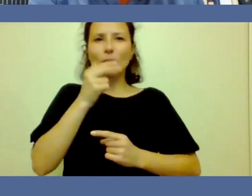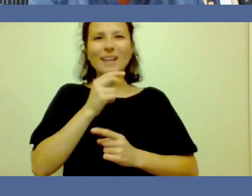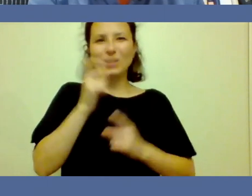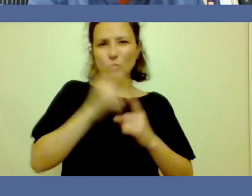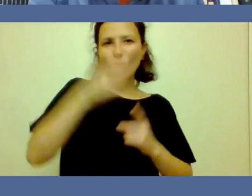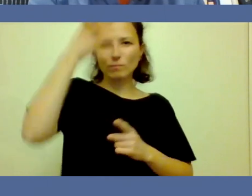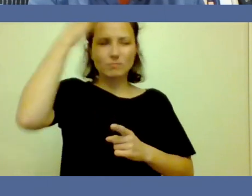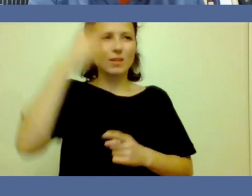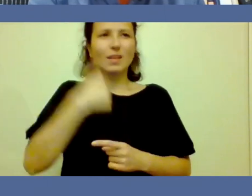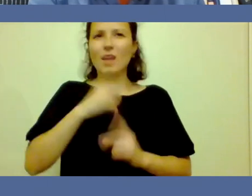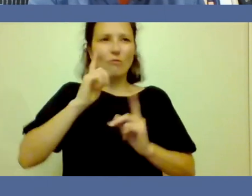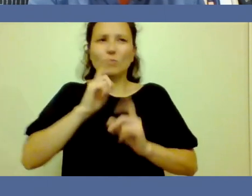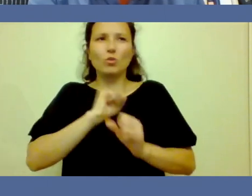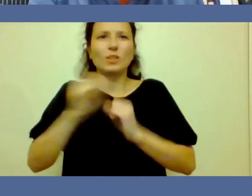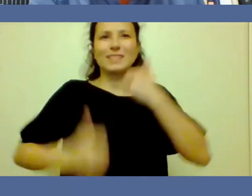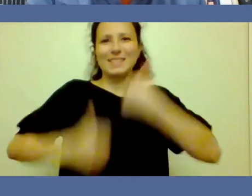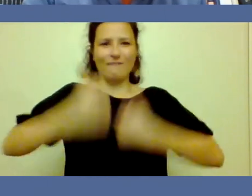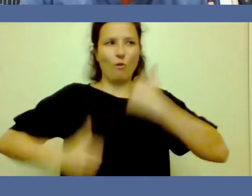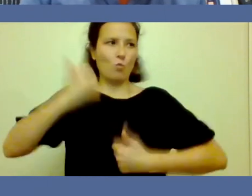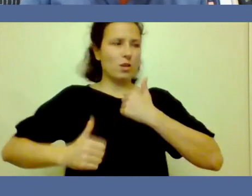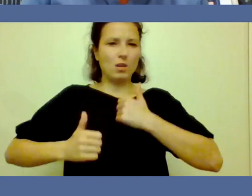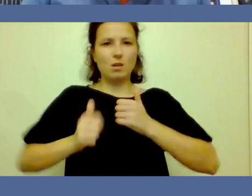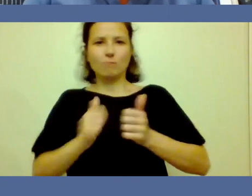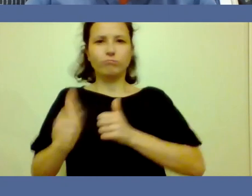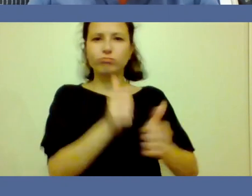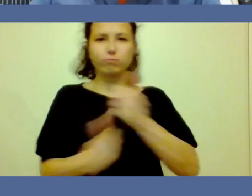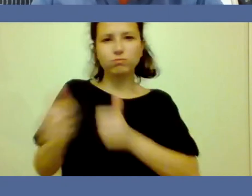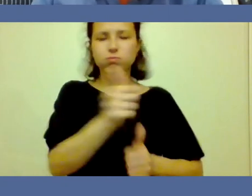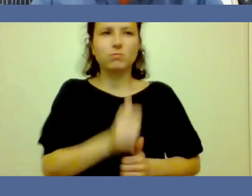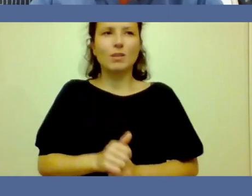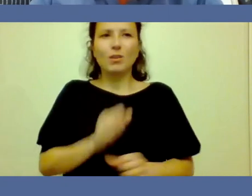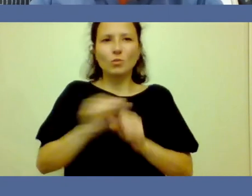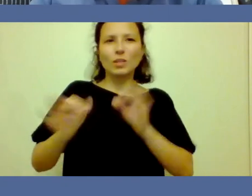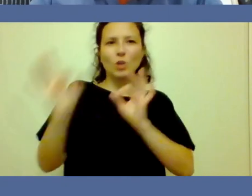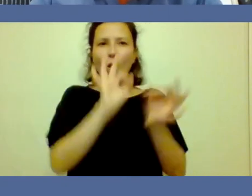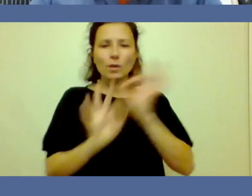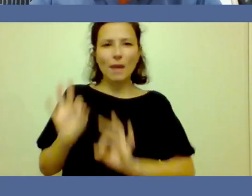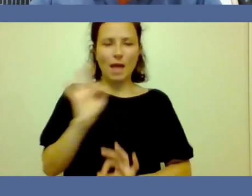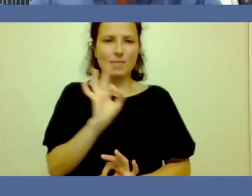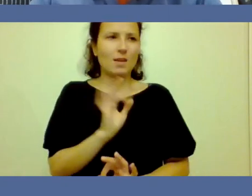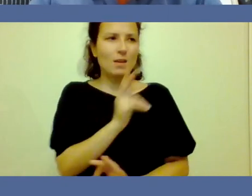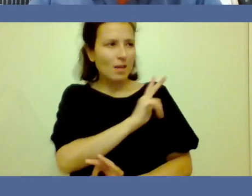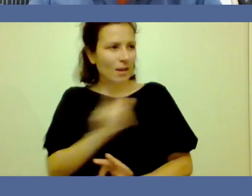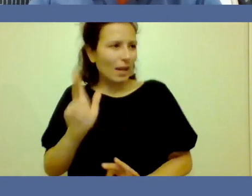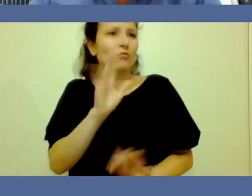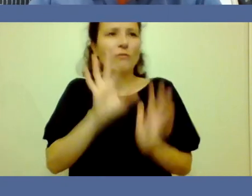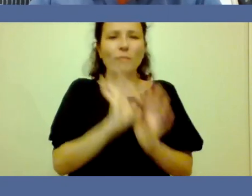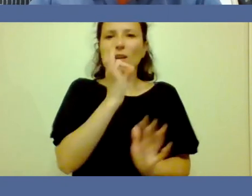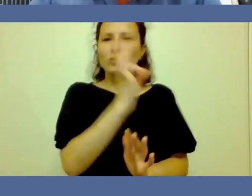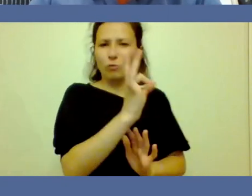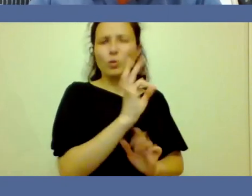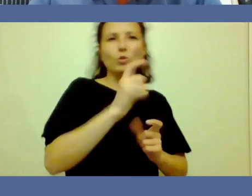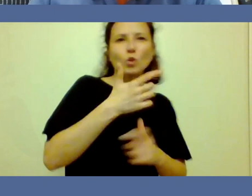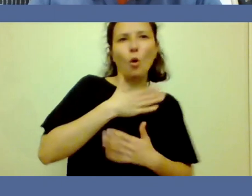zawody. Pisanie książek to nie jest żadna olimpiada. Każdy kieruje się własnym gustem. Tak samo